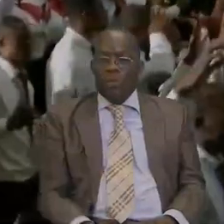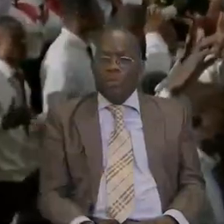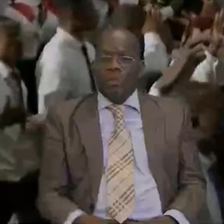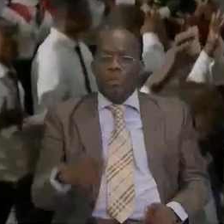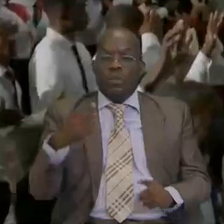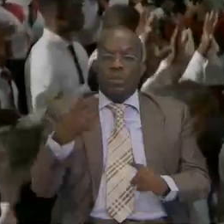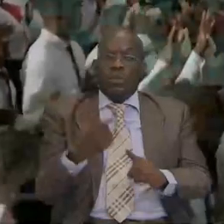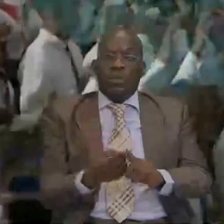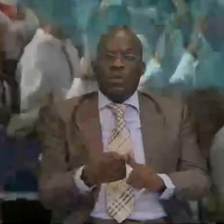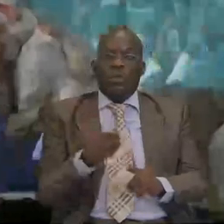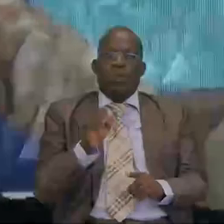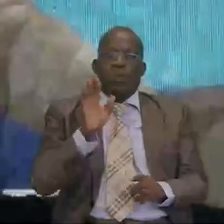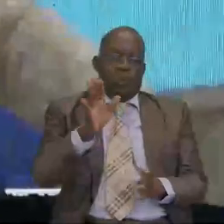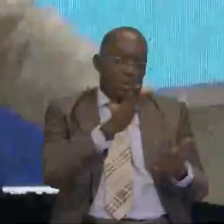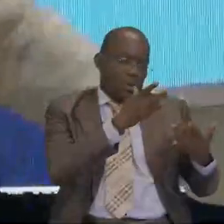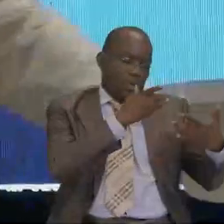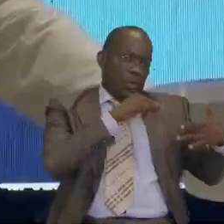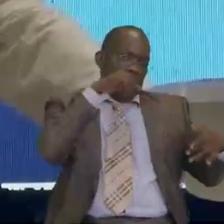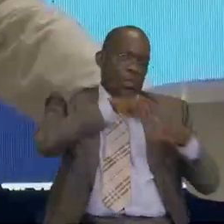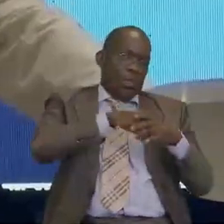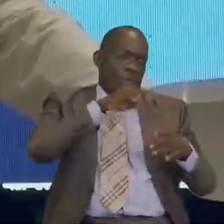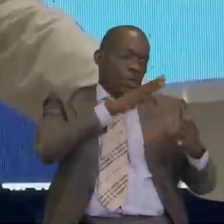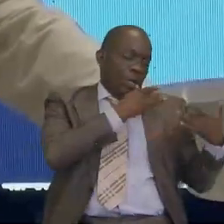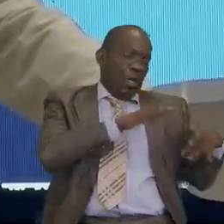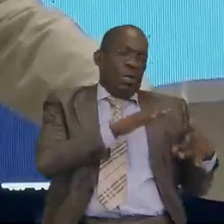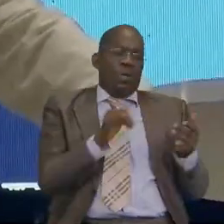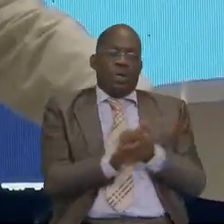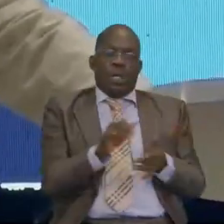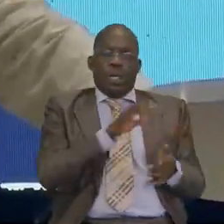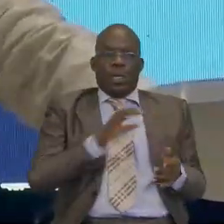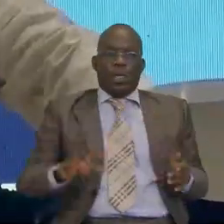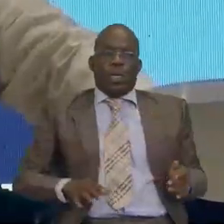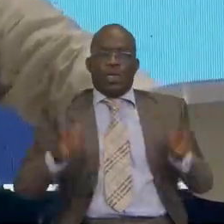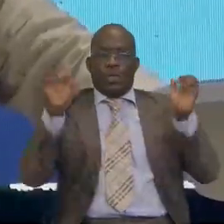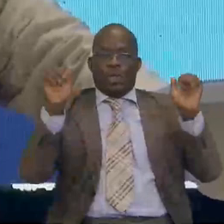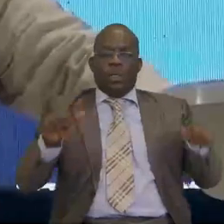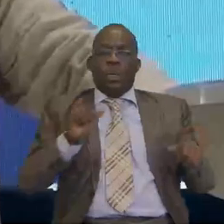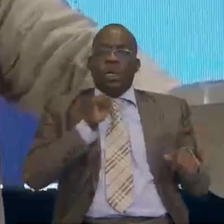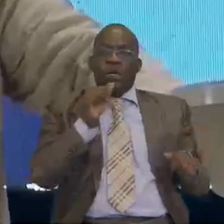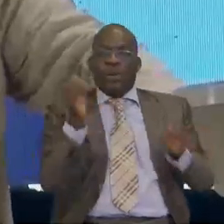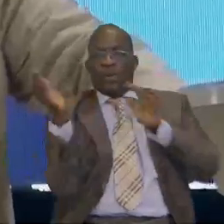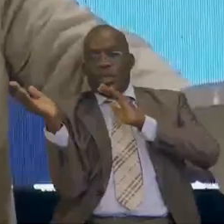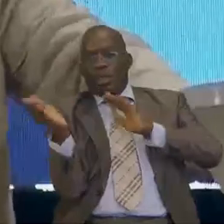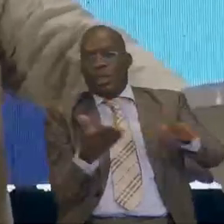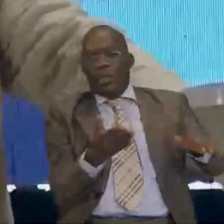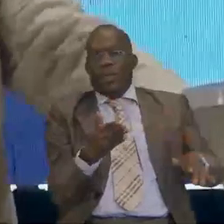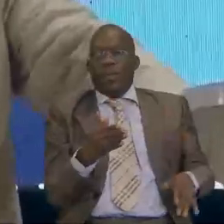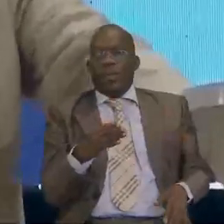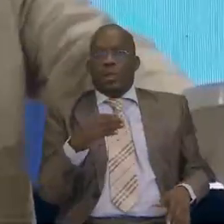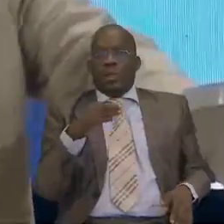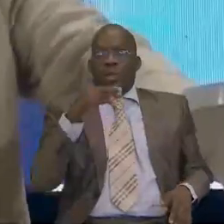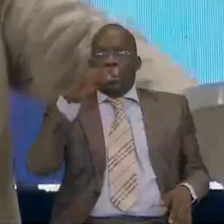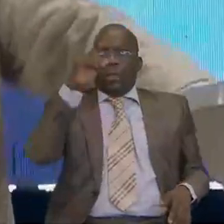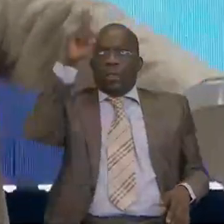du plus profond de ton cœur, que Christ ne peut pas vivre, ne peut pas laisser